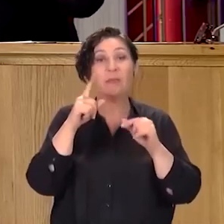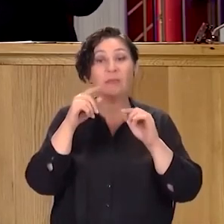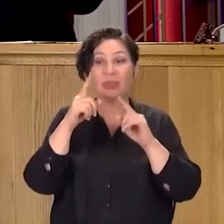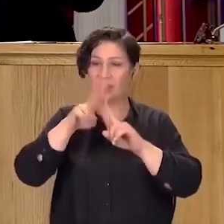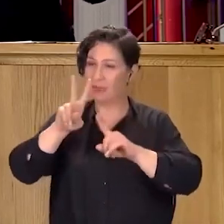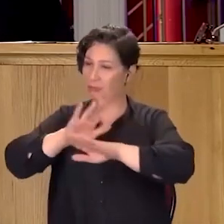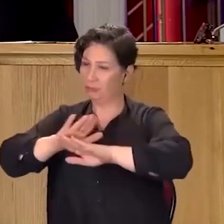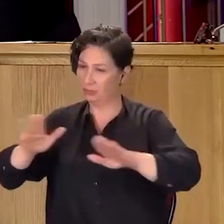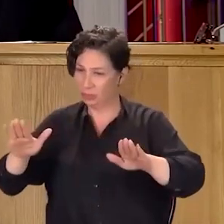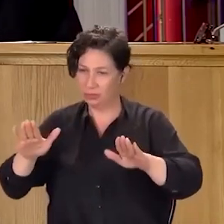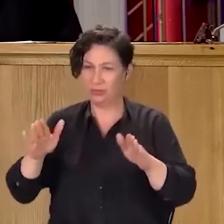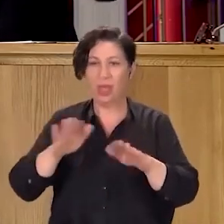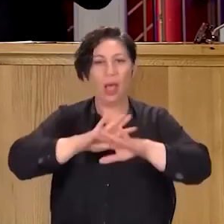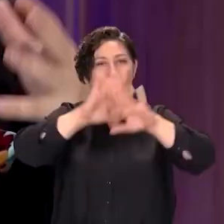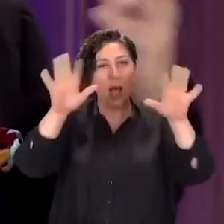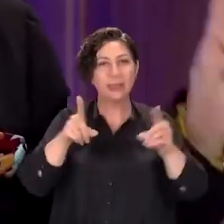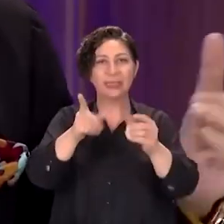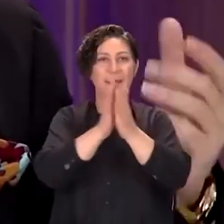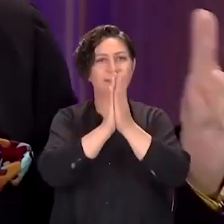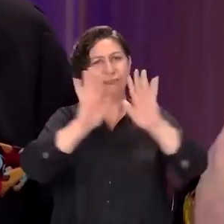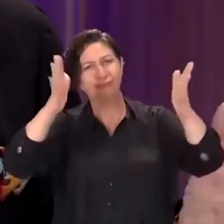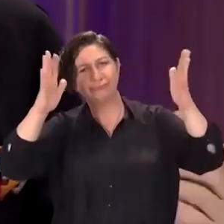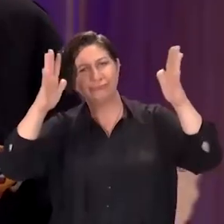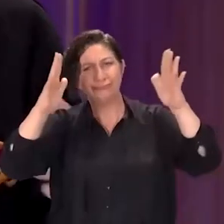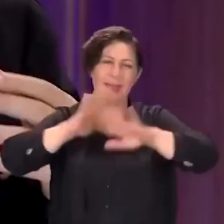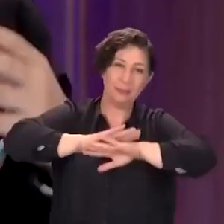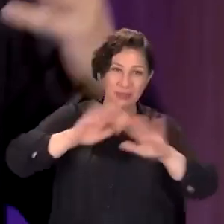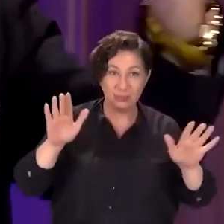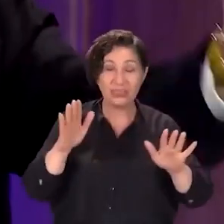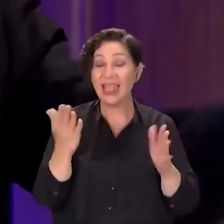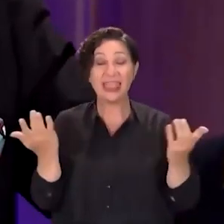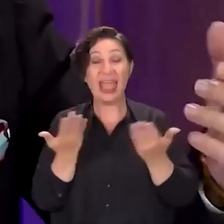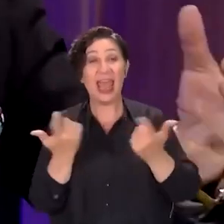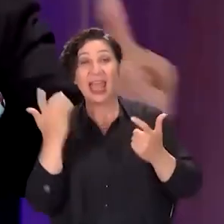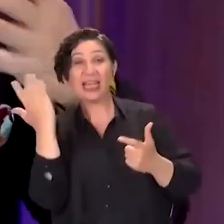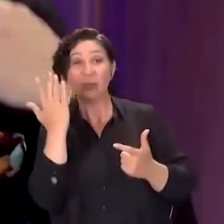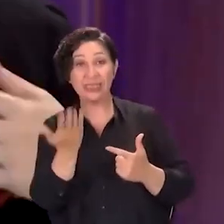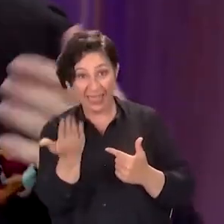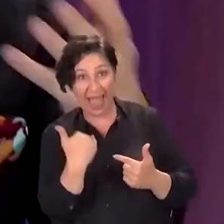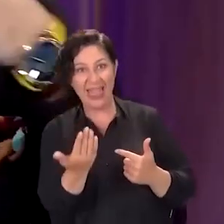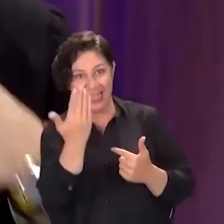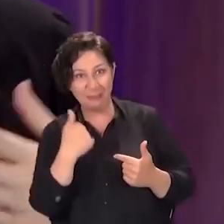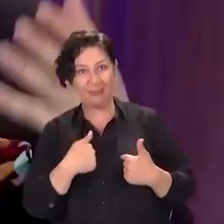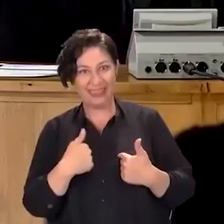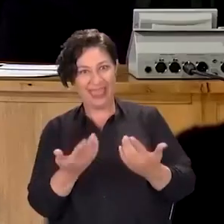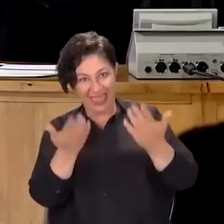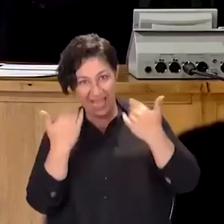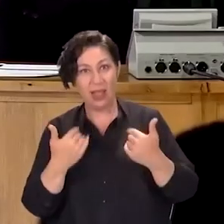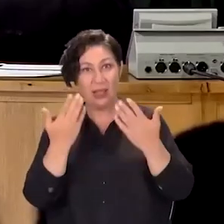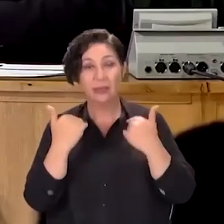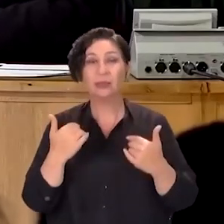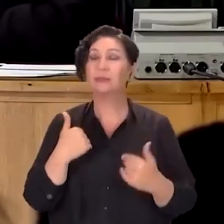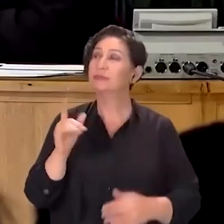programı bitirmişsin. Efendim herkes seni alkışlıyor falan filan. Nereye gidiyorsun? Gelsene bize.